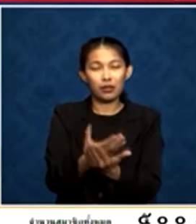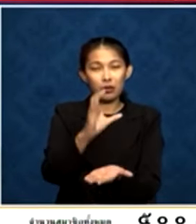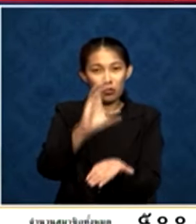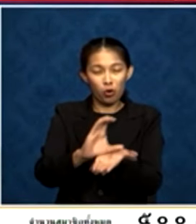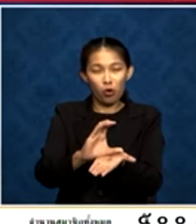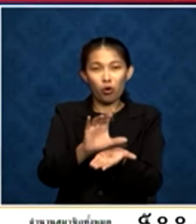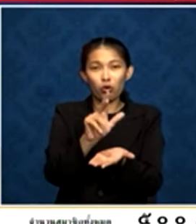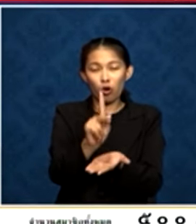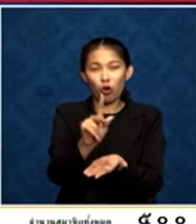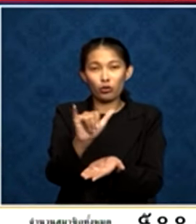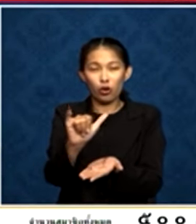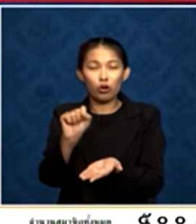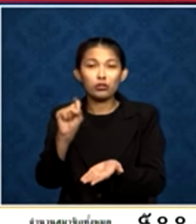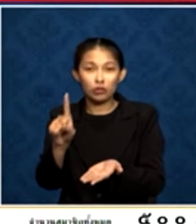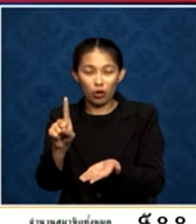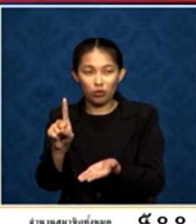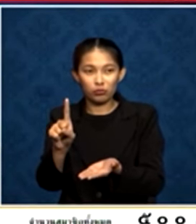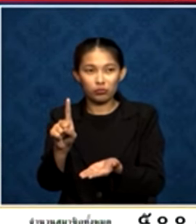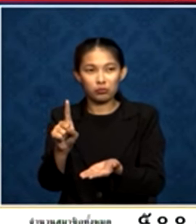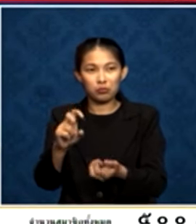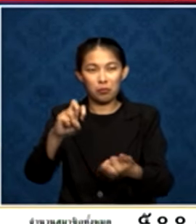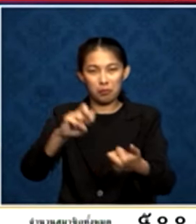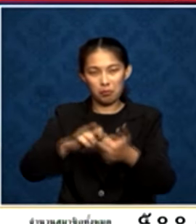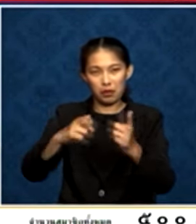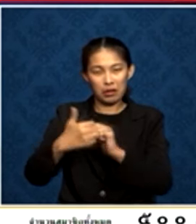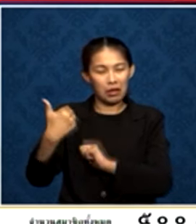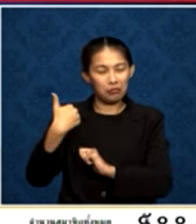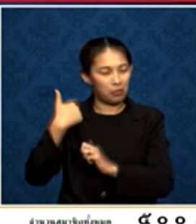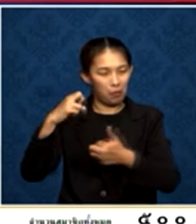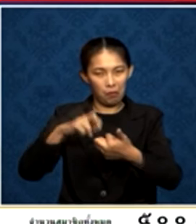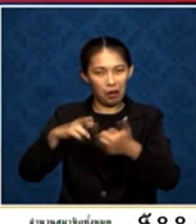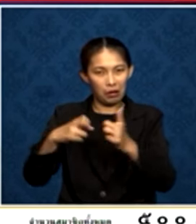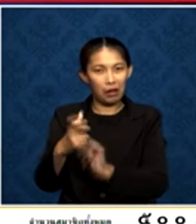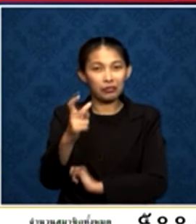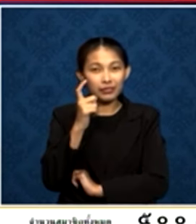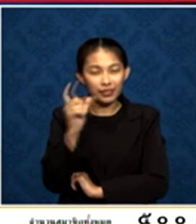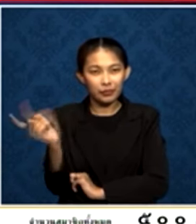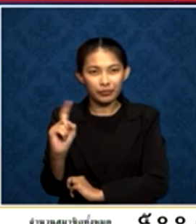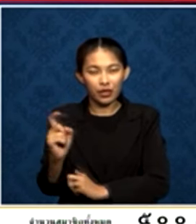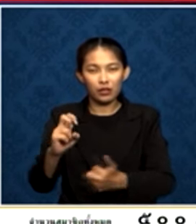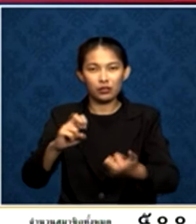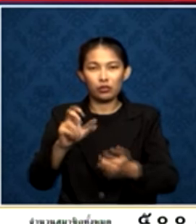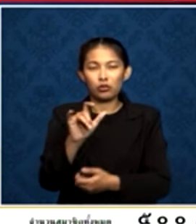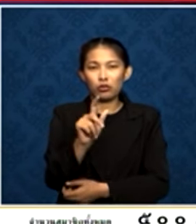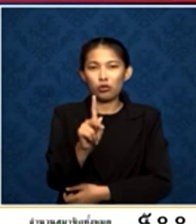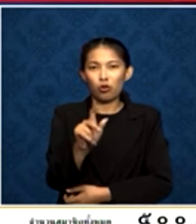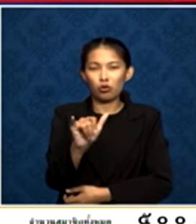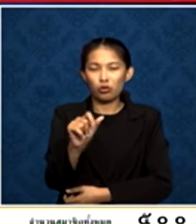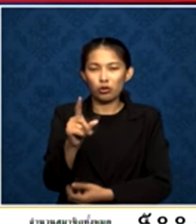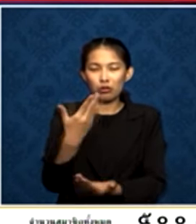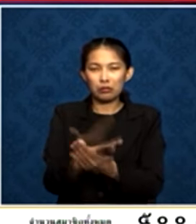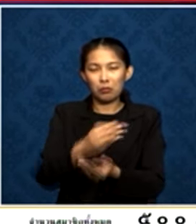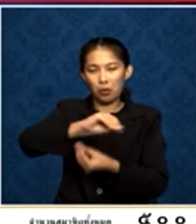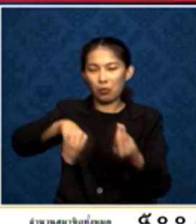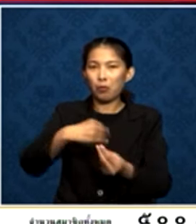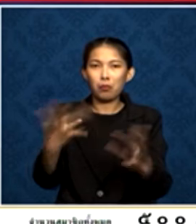ยืเพอกาศึษาหรอกอยอสากำลังมีปัญหาใหญ่มากกอยอสา กอรัคาศภาพของหนักมากไม